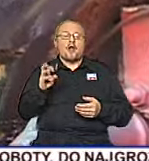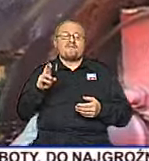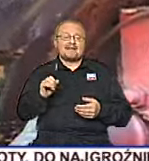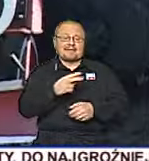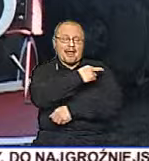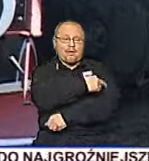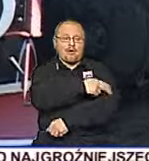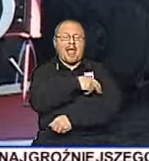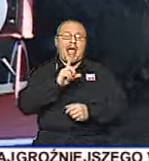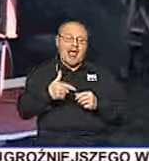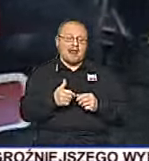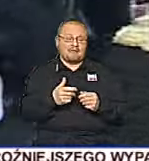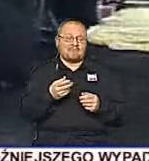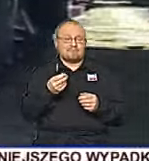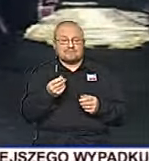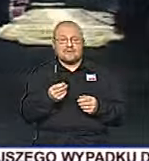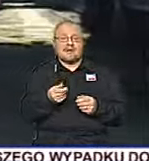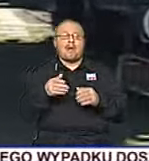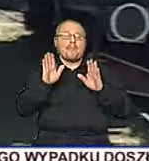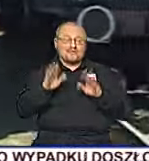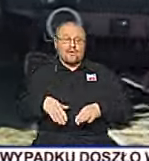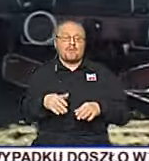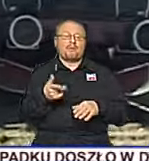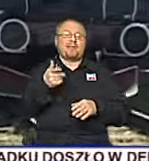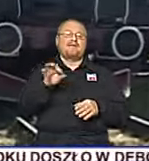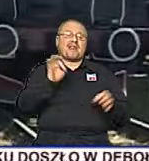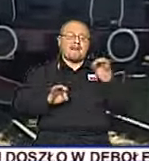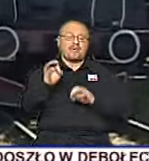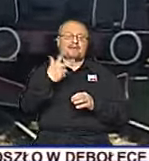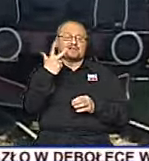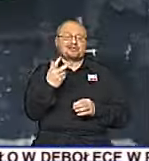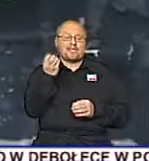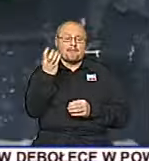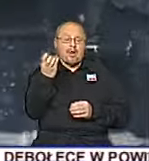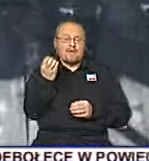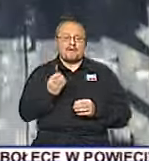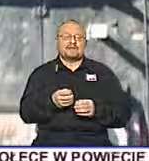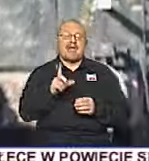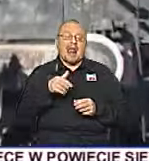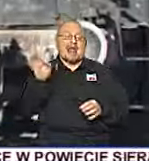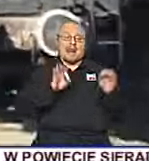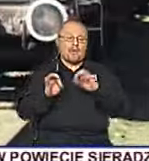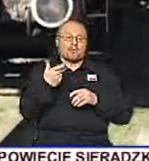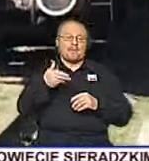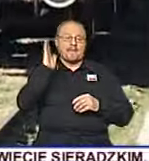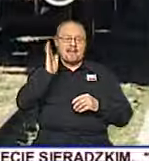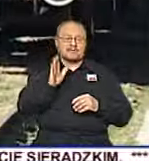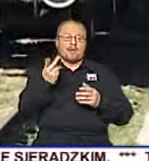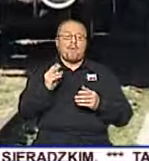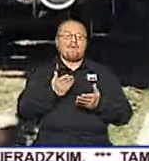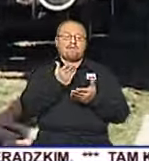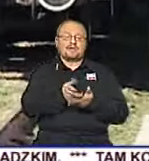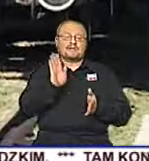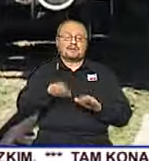tysięcy złotych. Pozyskane środki z funduszu pozwoliłyby więc wyremontować 3 maszyny. Jednak remontu nie będzie, bo wniosek